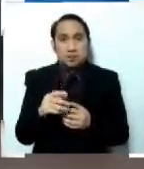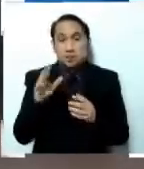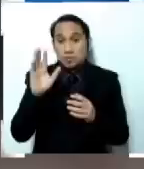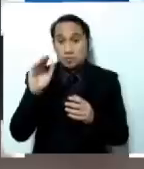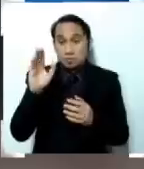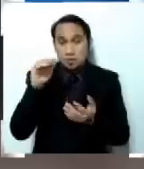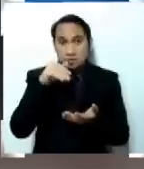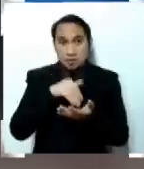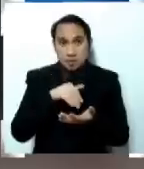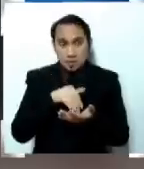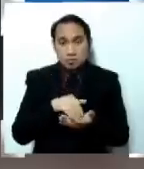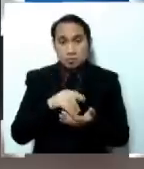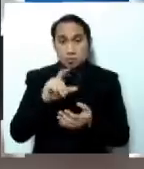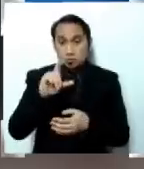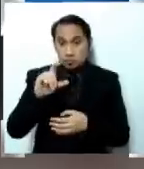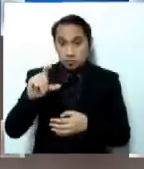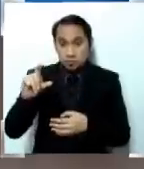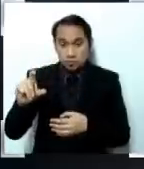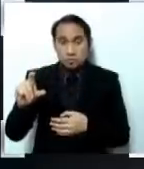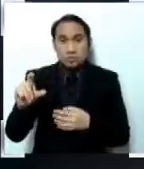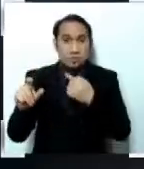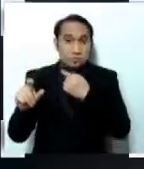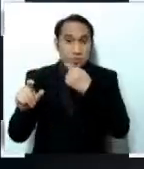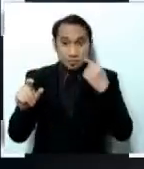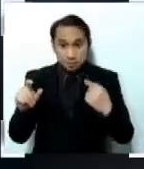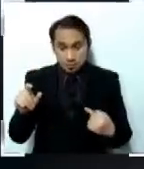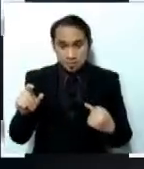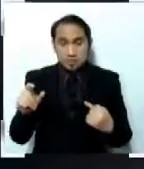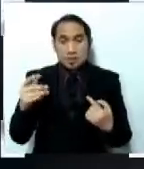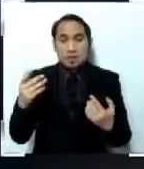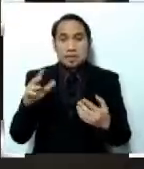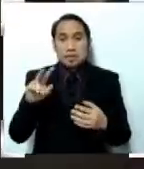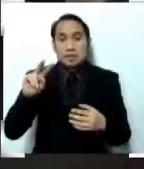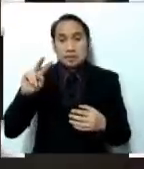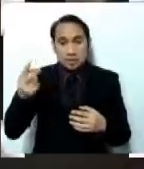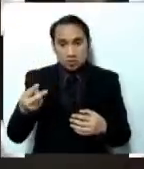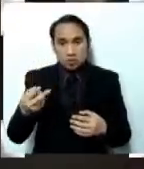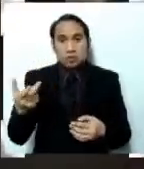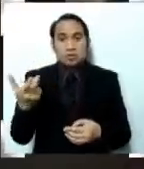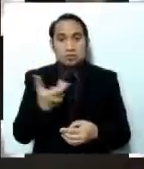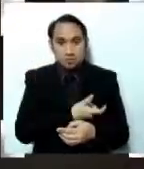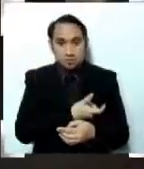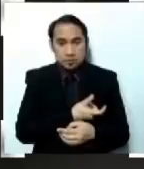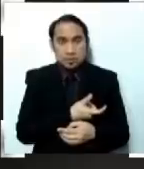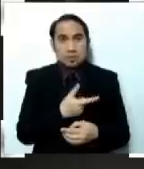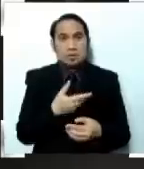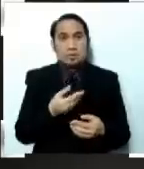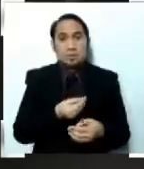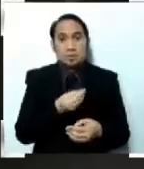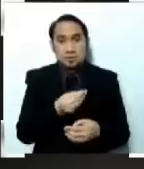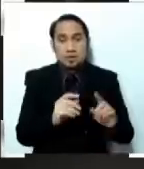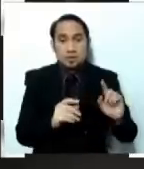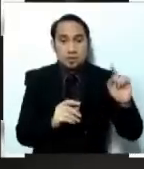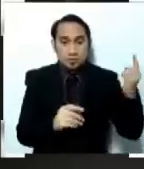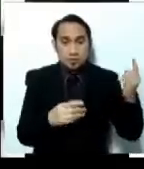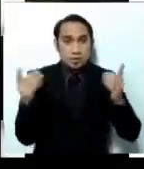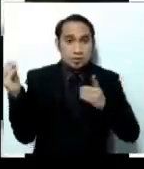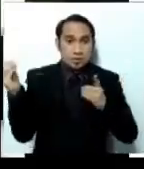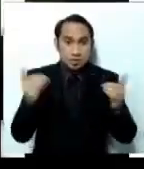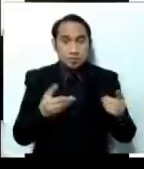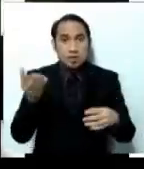ng Sputnik V vaccine na dumating ngayong gabi ay second dose ng mga nabigyan o mabibigyan ng naunang i-deliver noong May